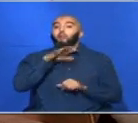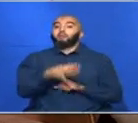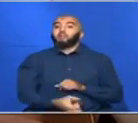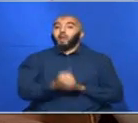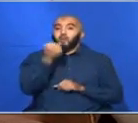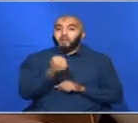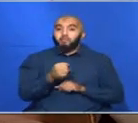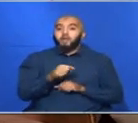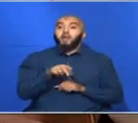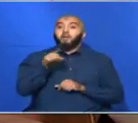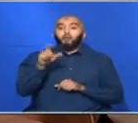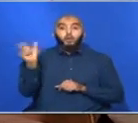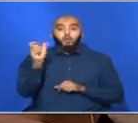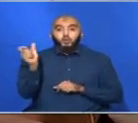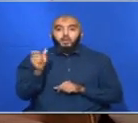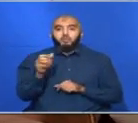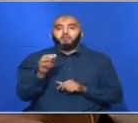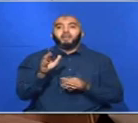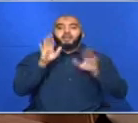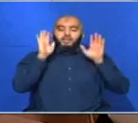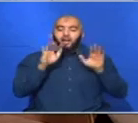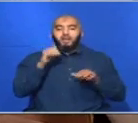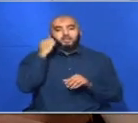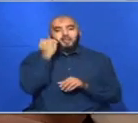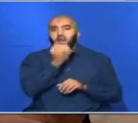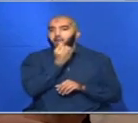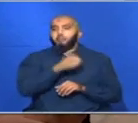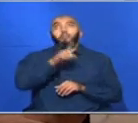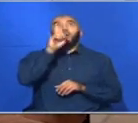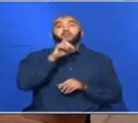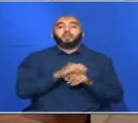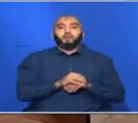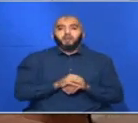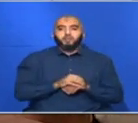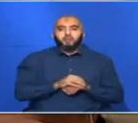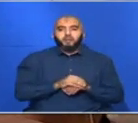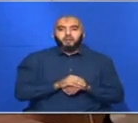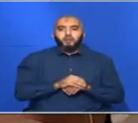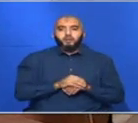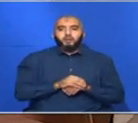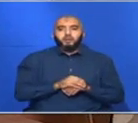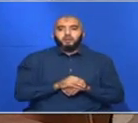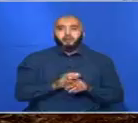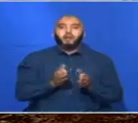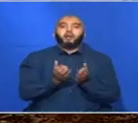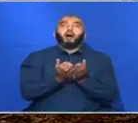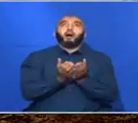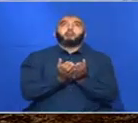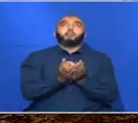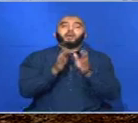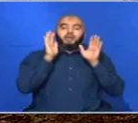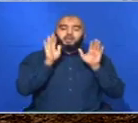امنوا صلوا عليه وسلموا تسليما والجواب على هذه الايه اللهم صل على سيدنا محمد